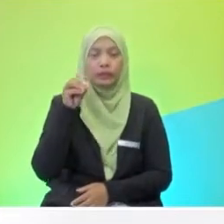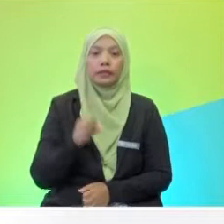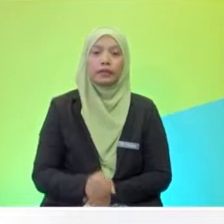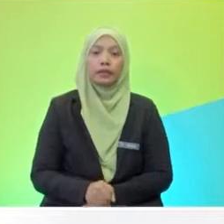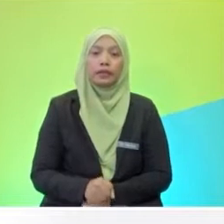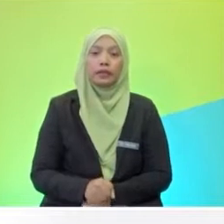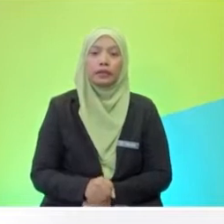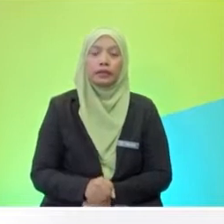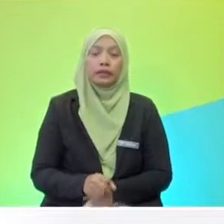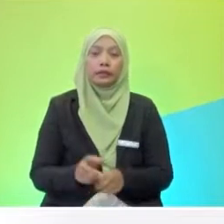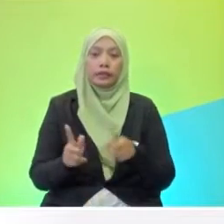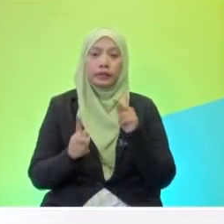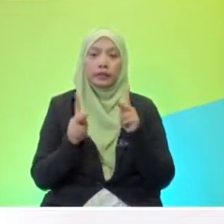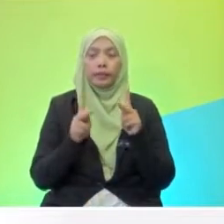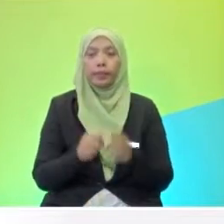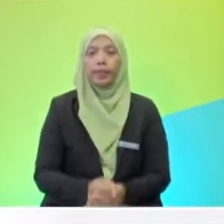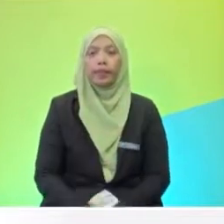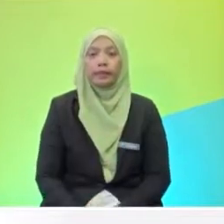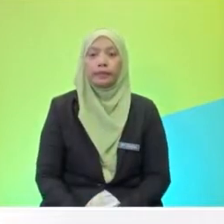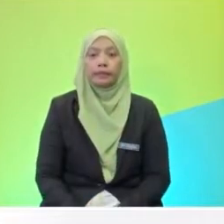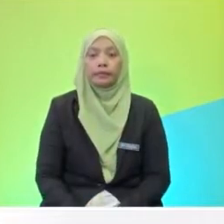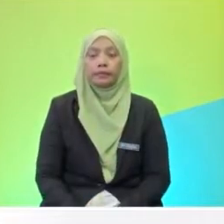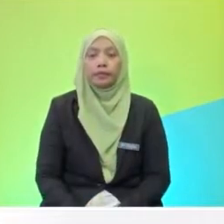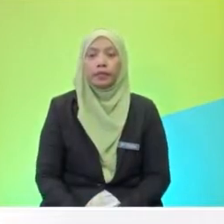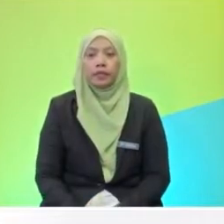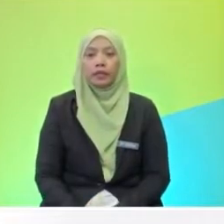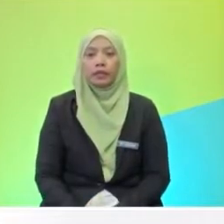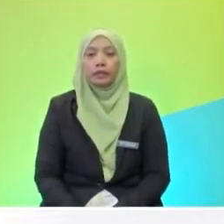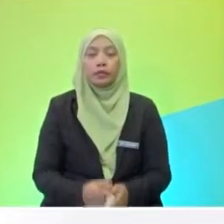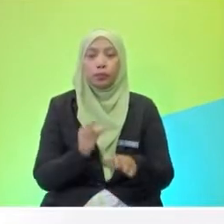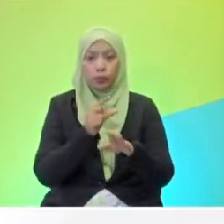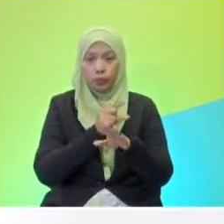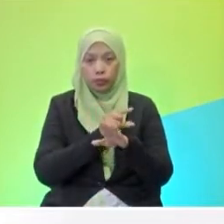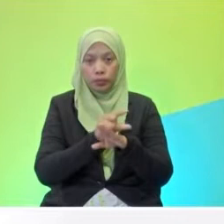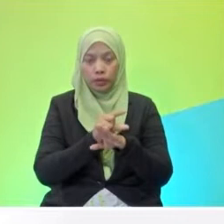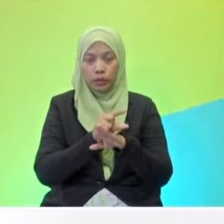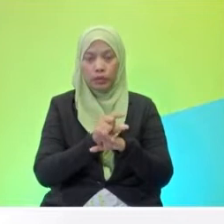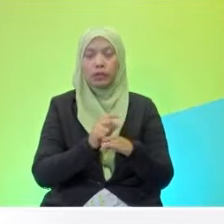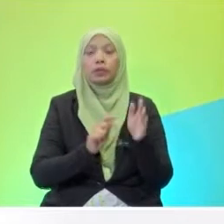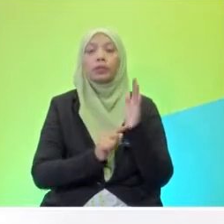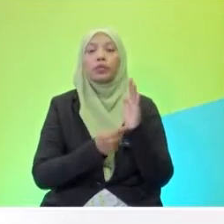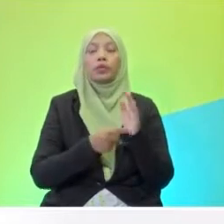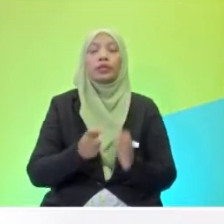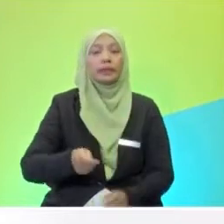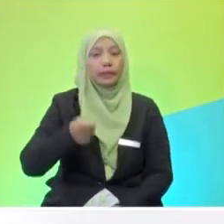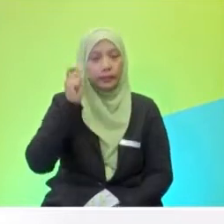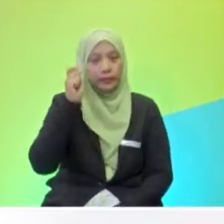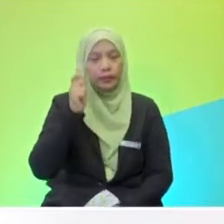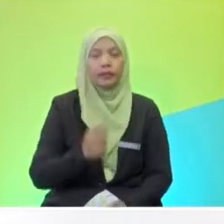pemindahan darawatan pemberontakan semula bahan dan tenaga soalnya